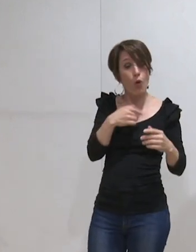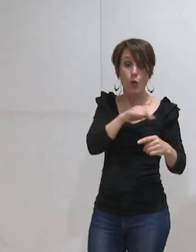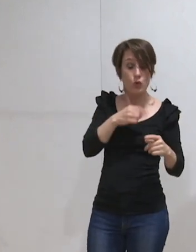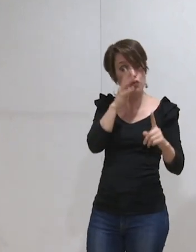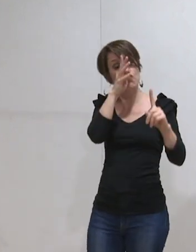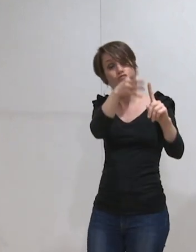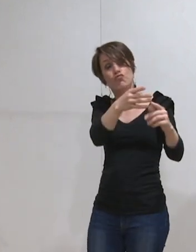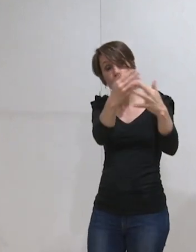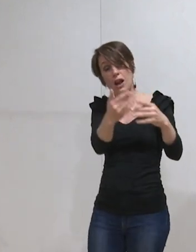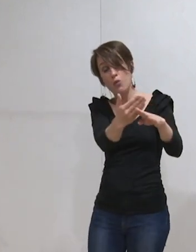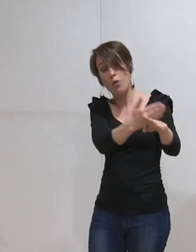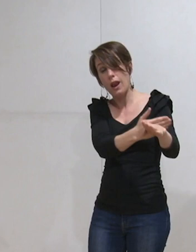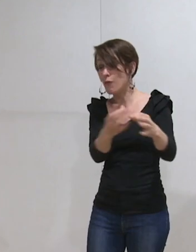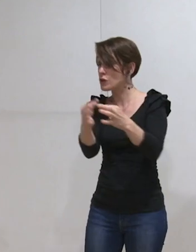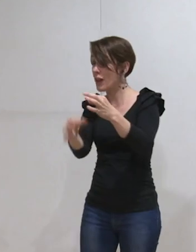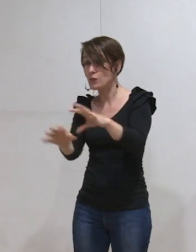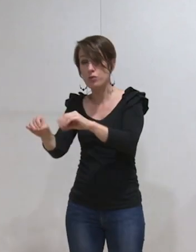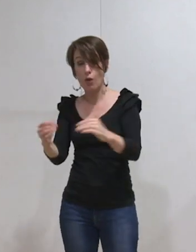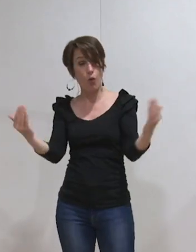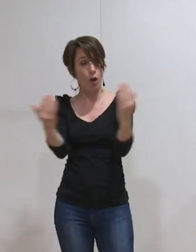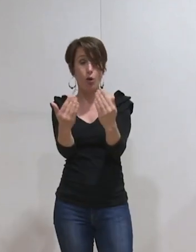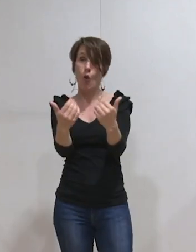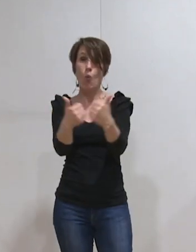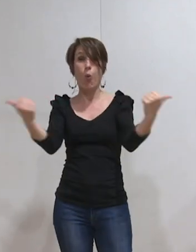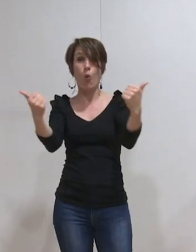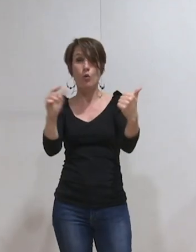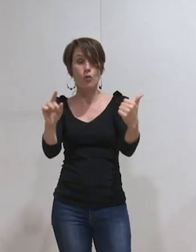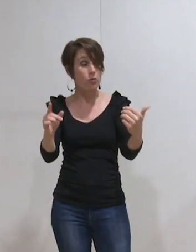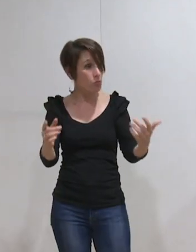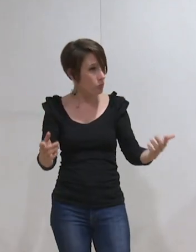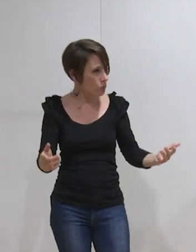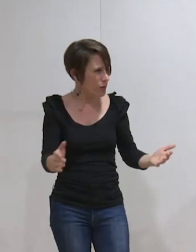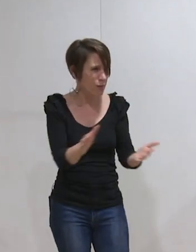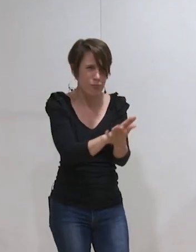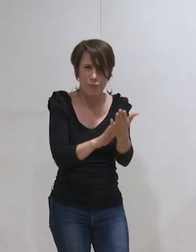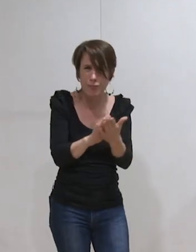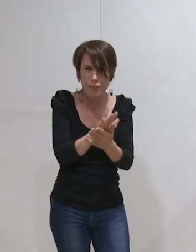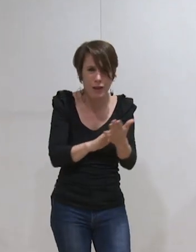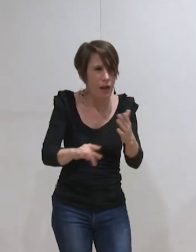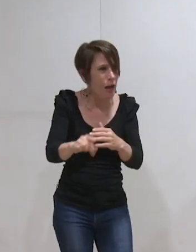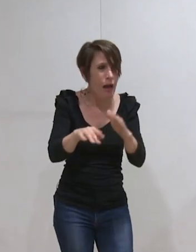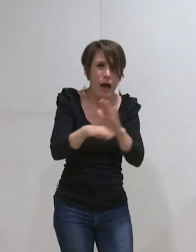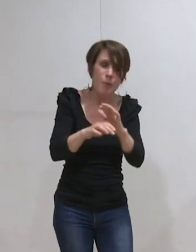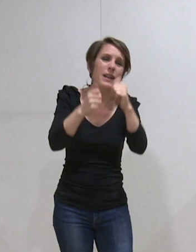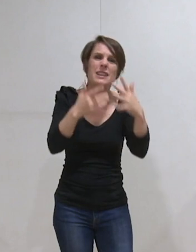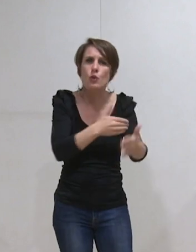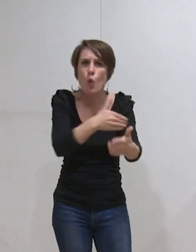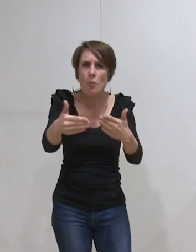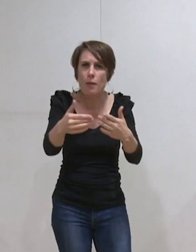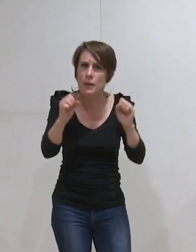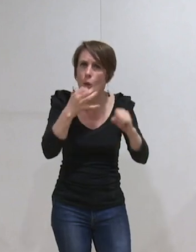prévisions alors à partir de combien de millions estimerez-vous vos prévisions